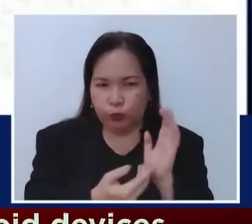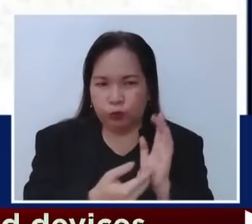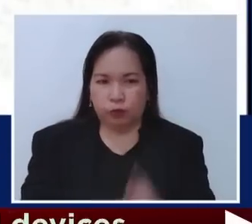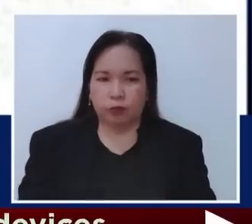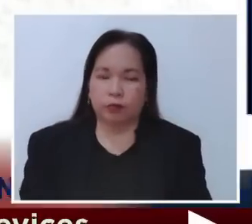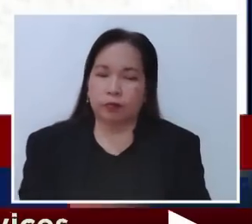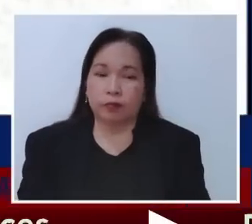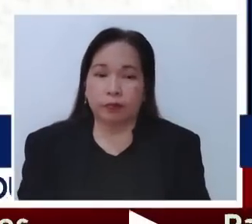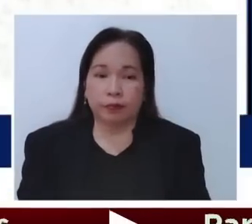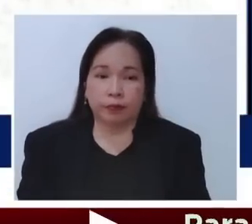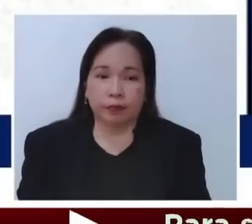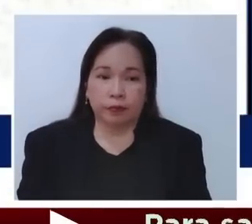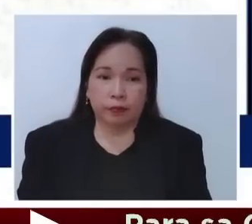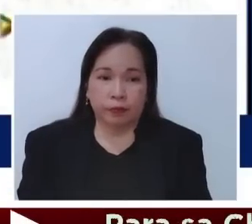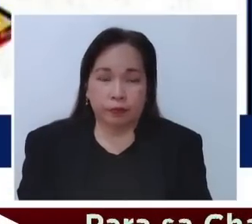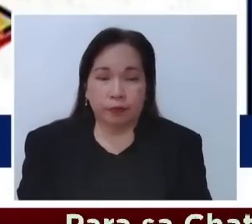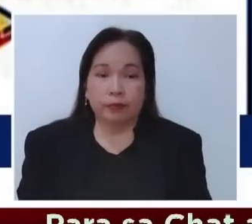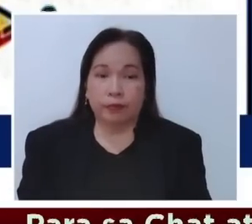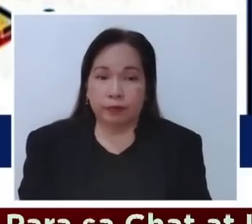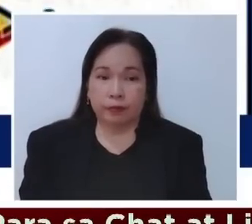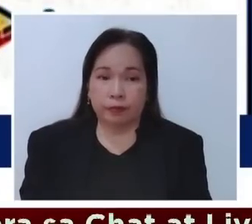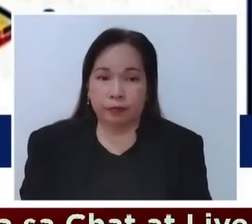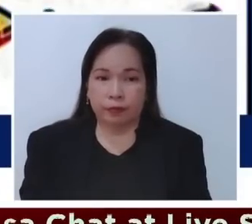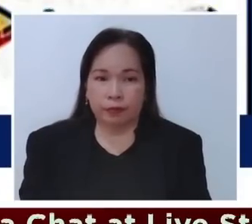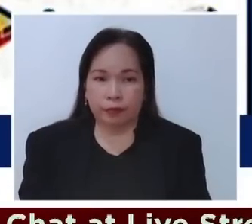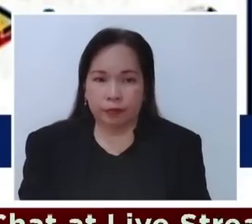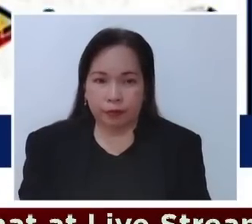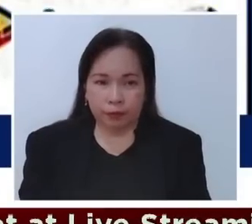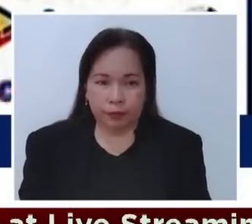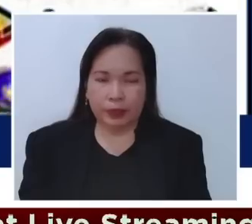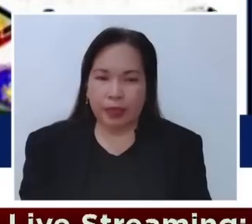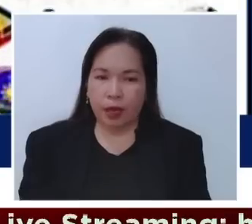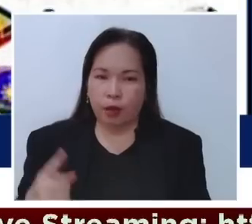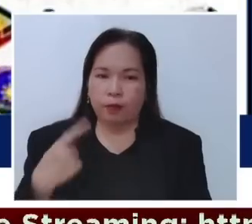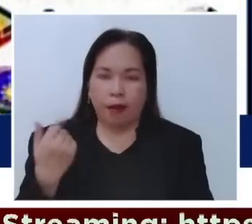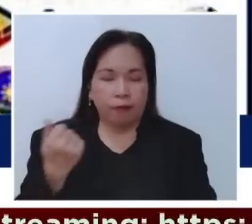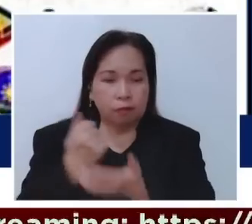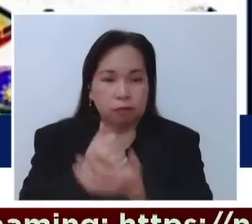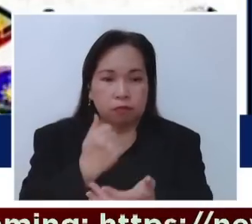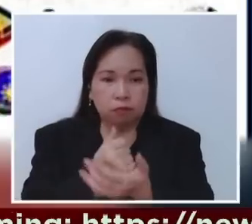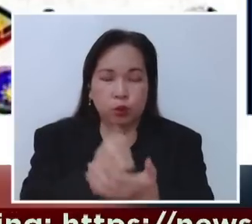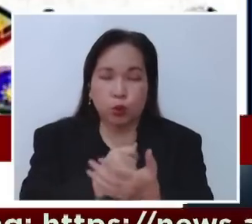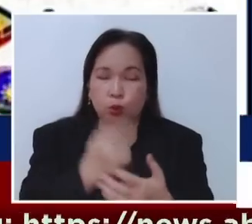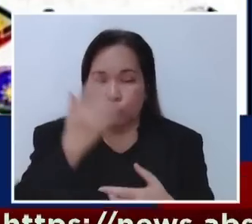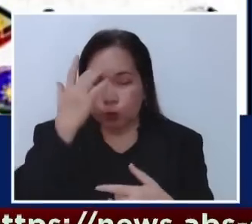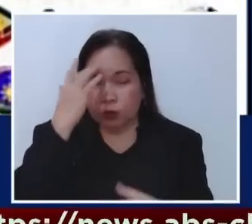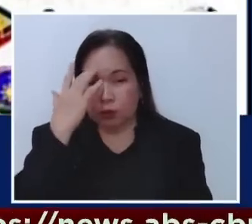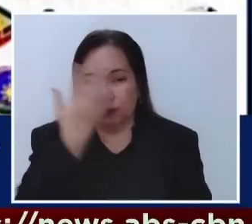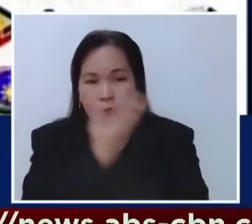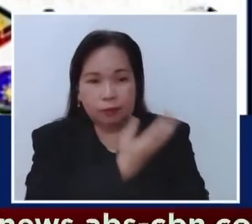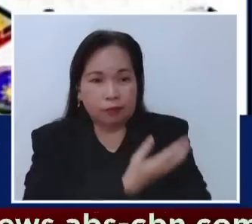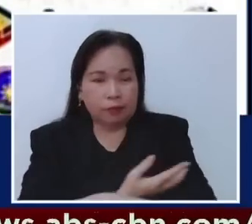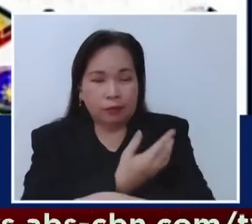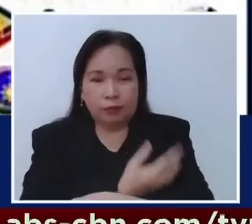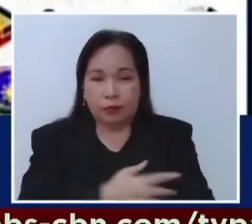Katataon, ang atin pong kabuuang ayuda no, sa mga dialysis patients ay umaabot